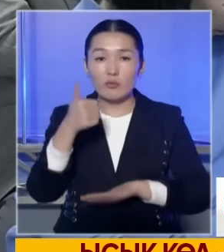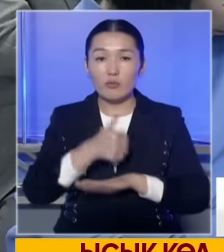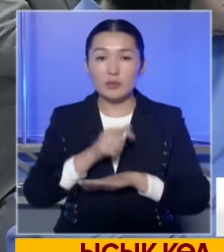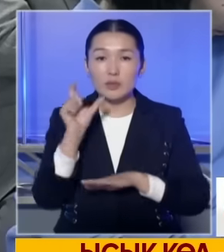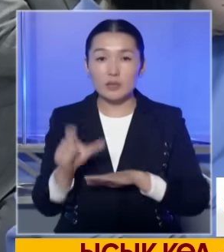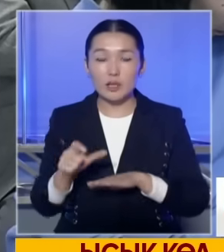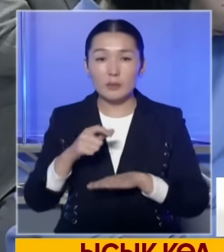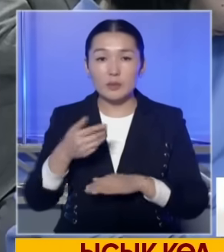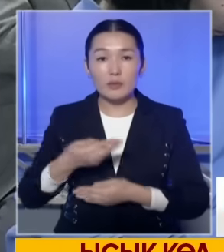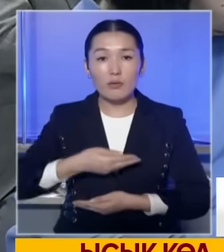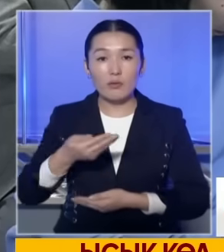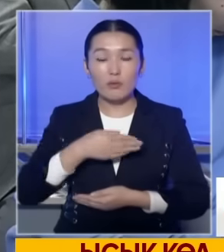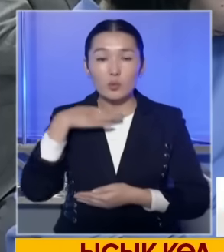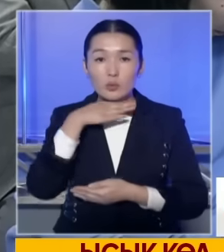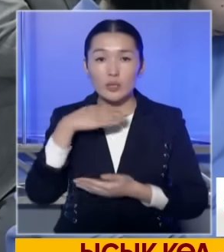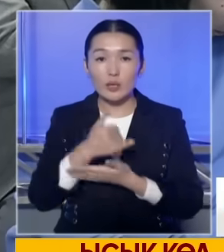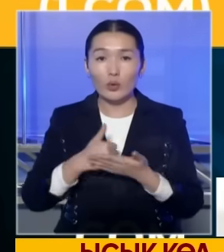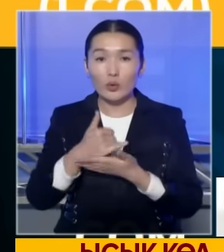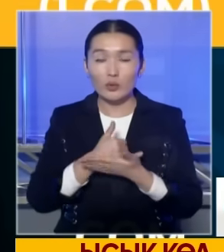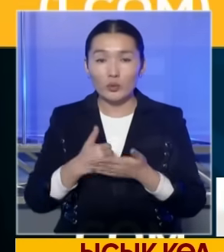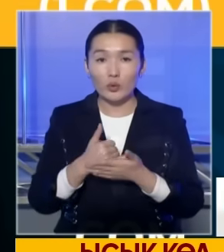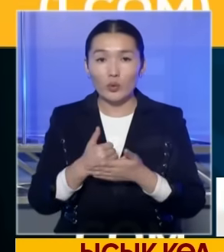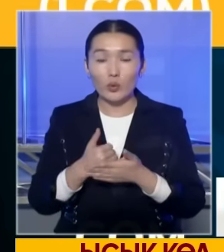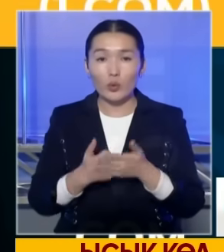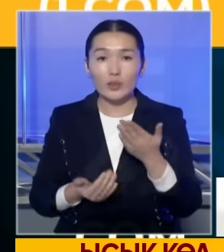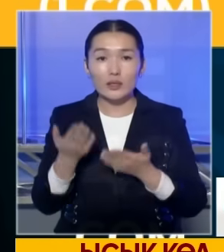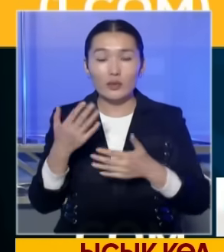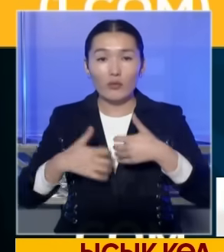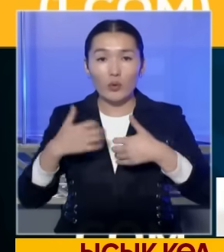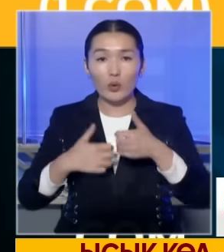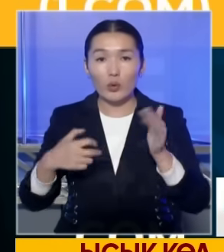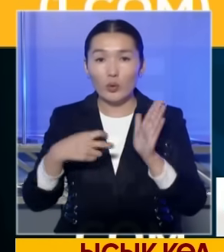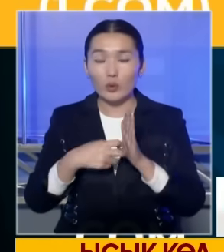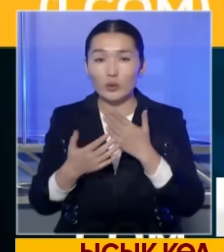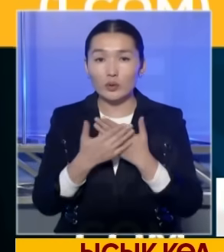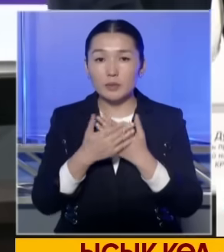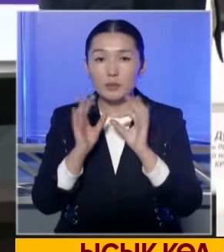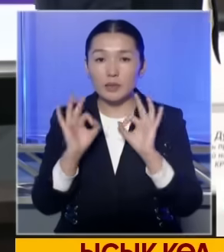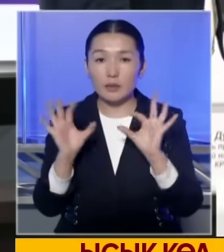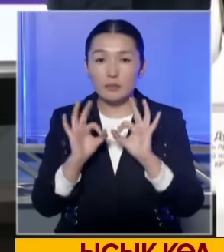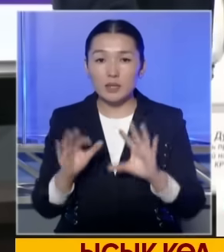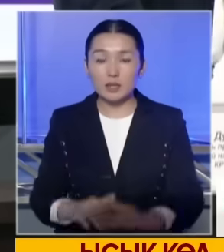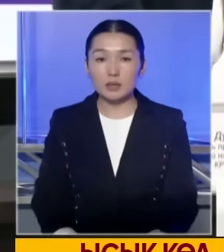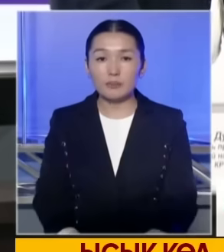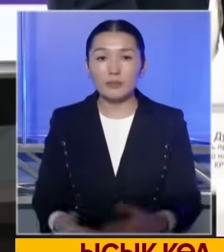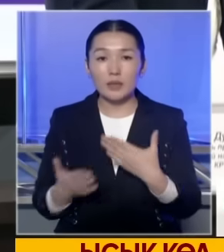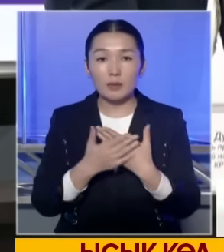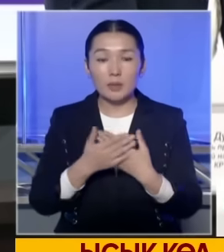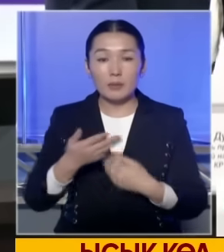жана өсүмдүк майы сыяктуу негизги азыктардын орточо наркындагы салыктардын үлүшүн мисал кылып түшүндүрүп берди. Мисалы, уунду